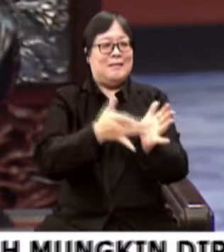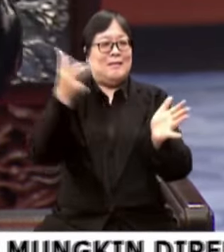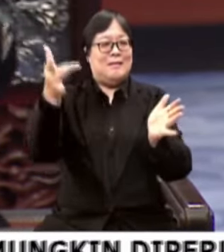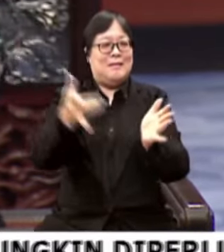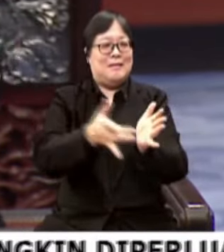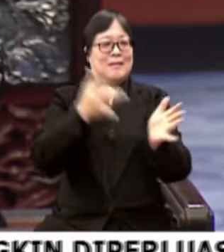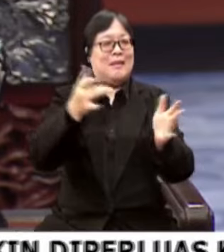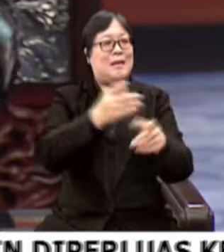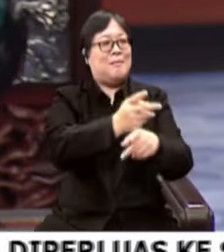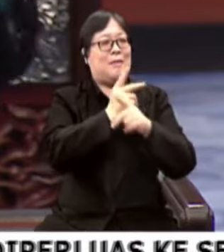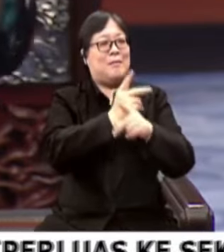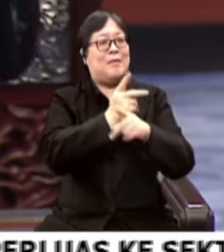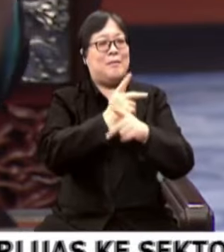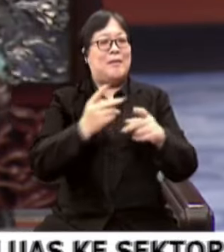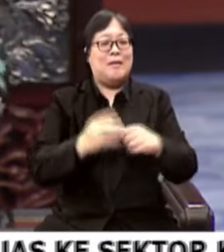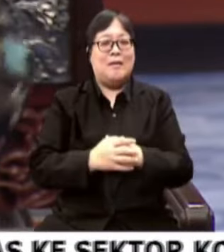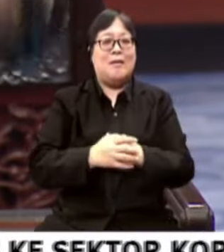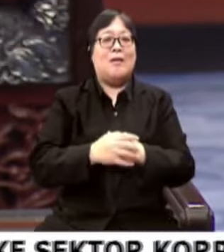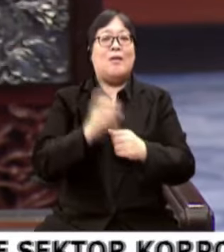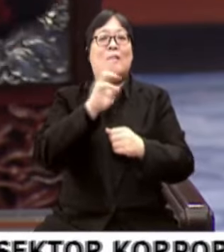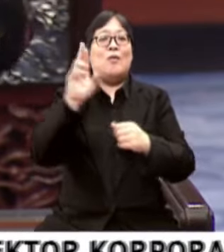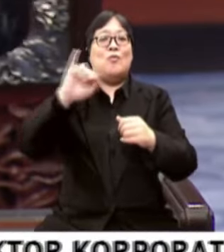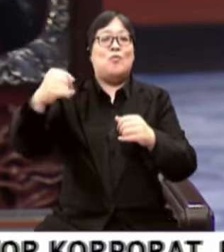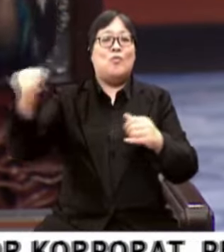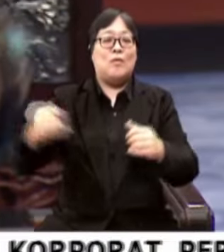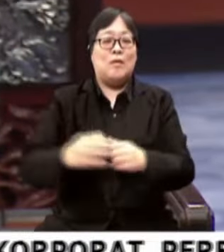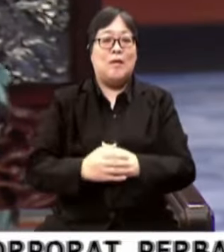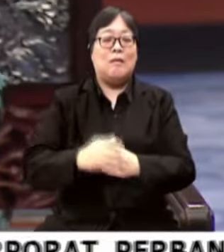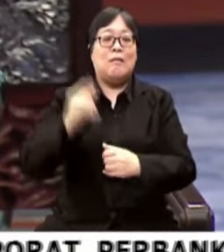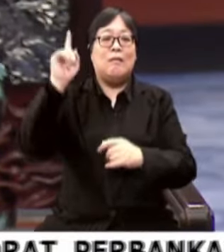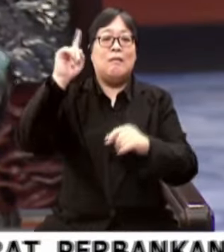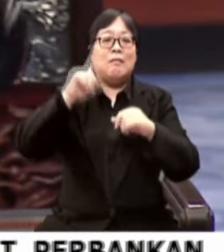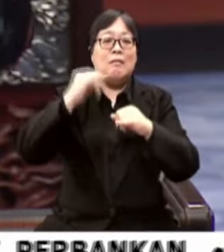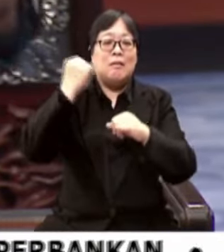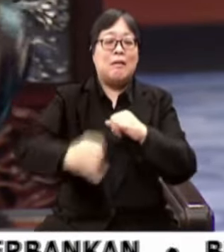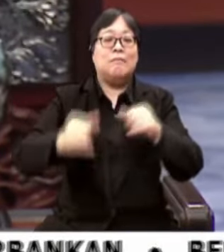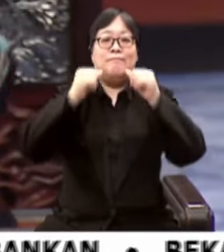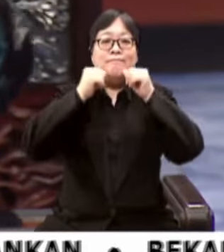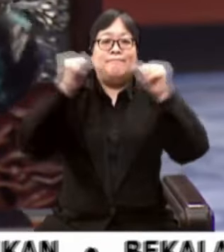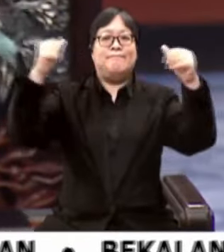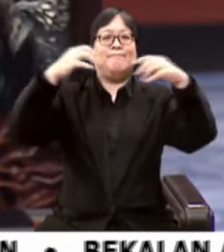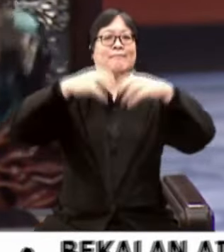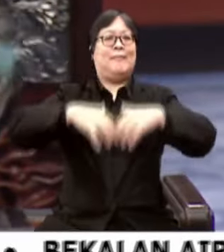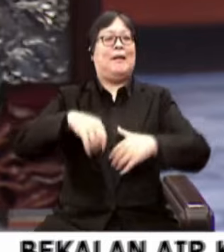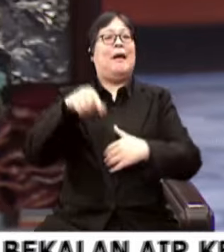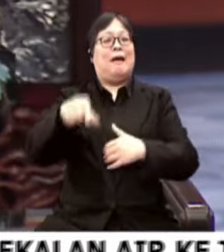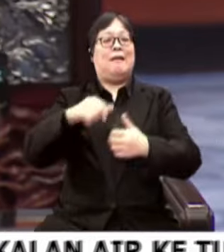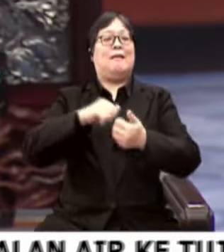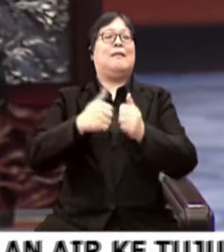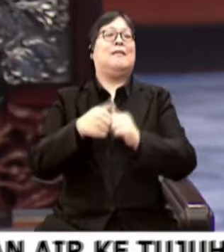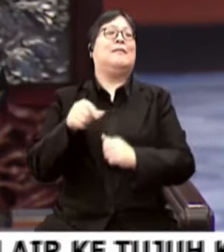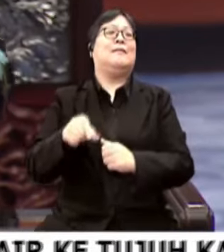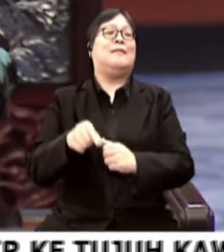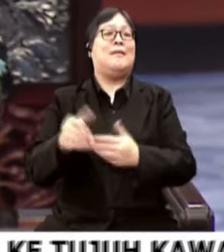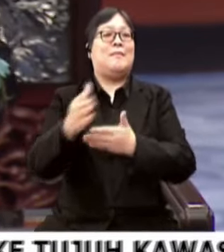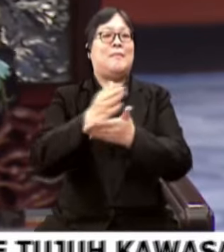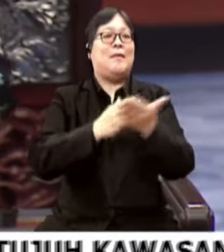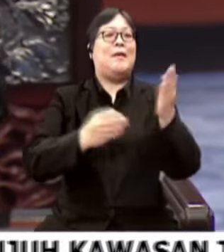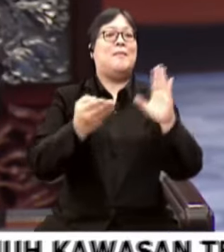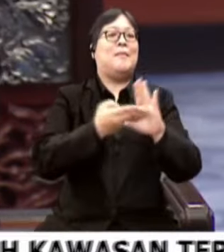peminjam berat 7 juta dan juga didiklatkan sebagai bengkok yang inilah menjadi masalah kepada pihak